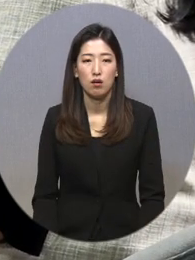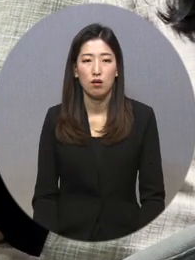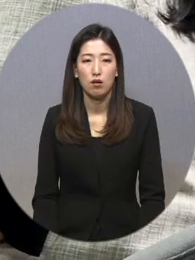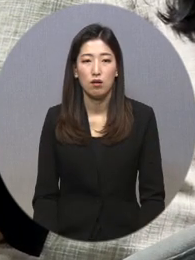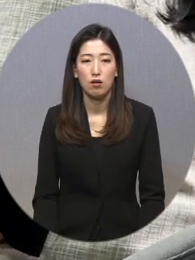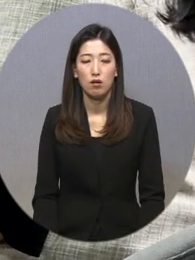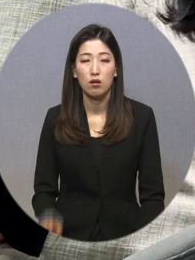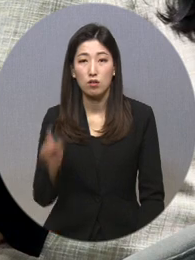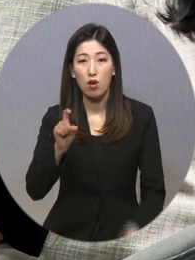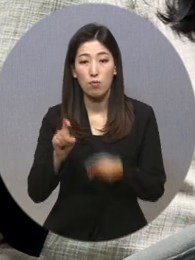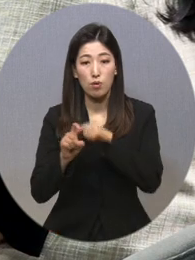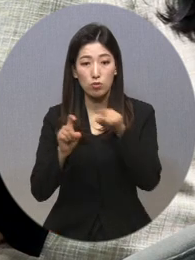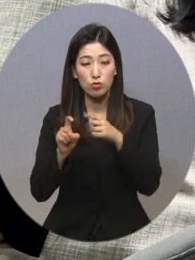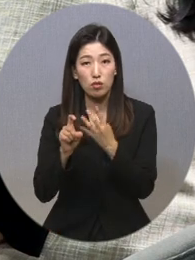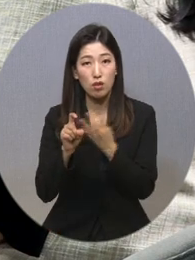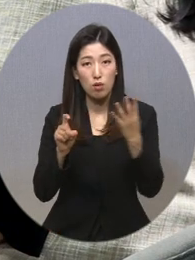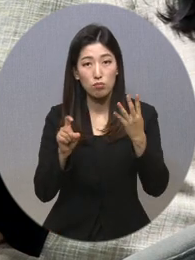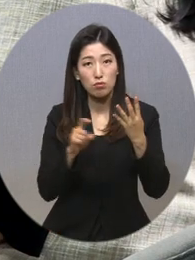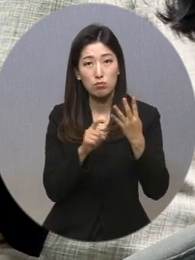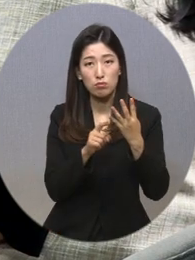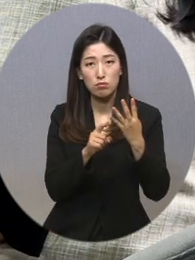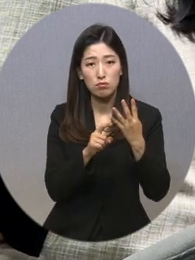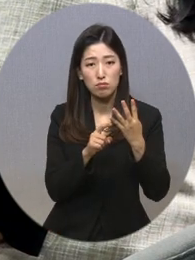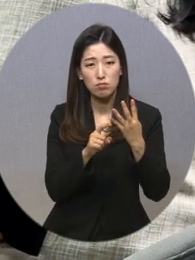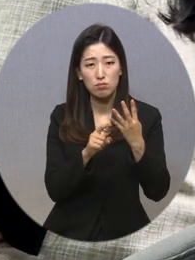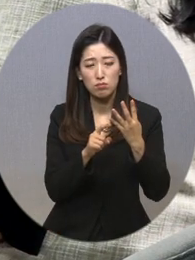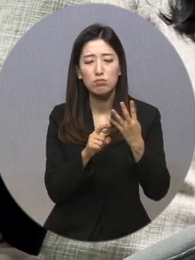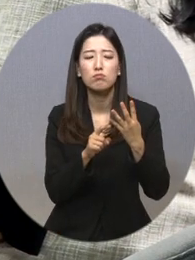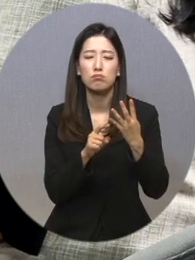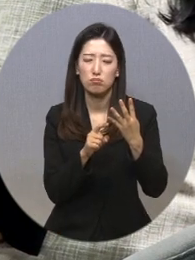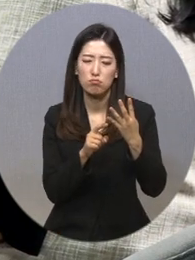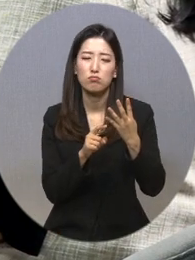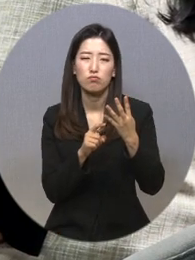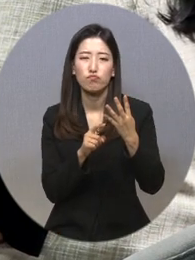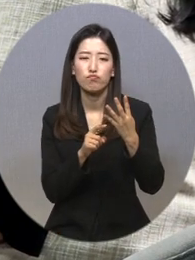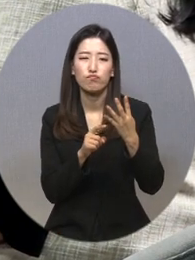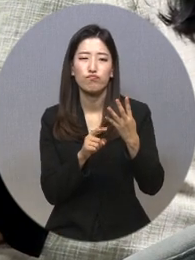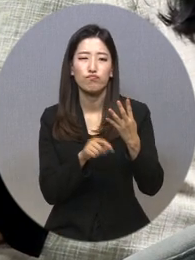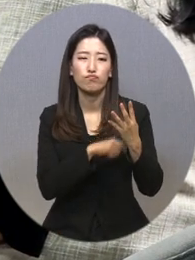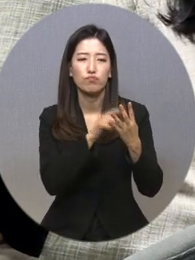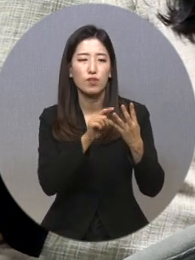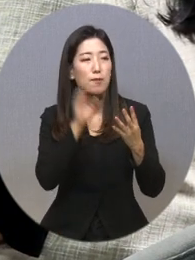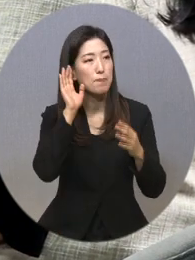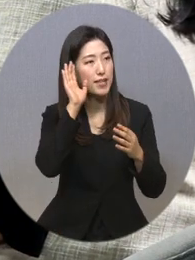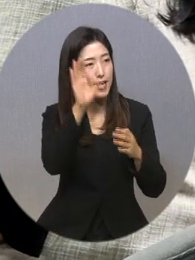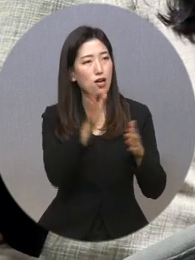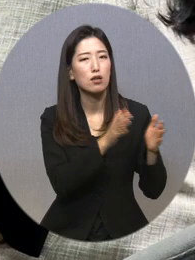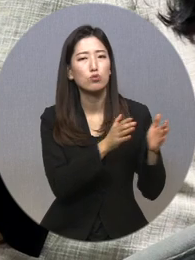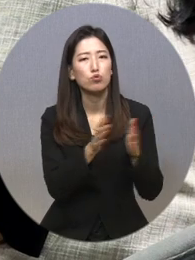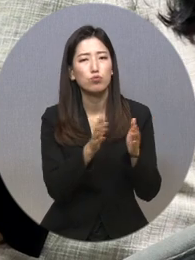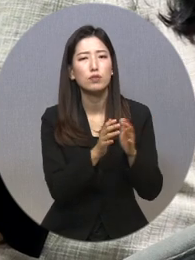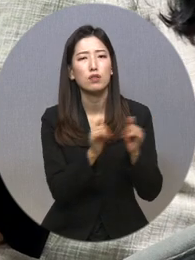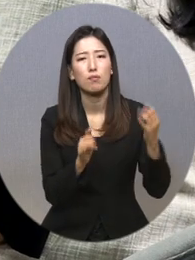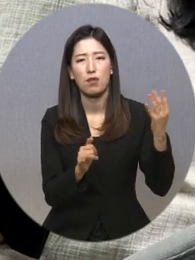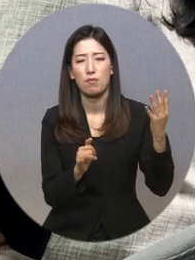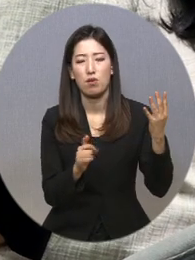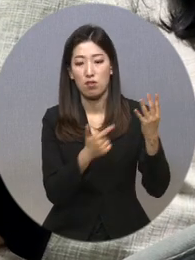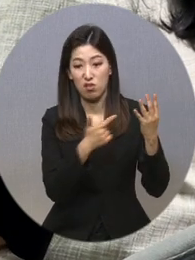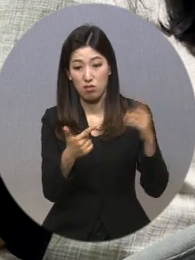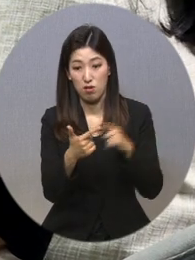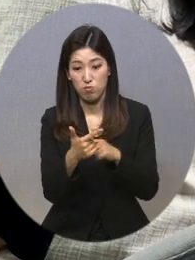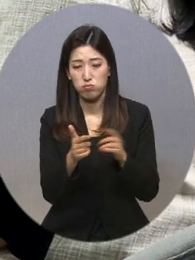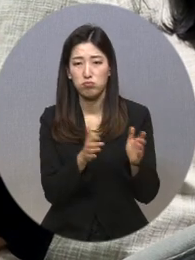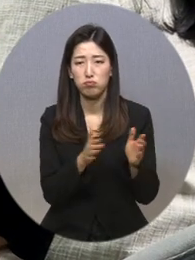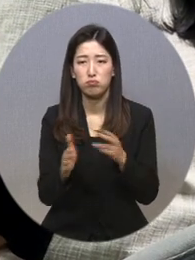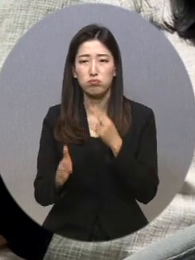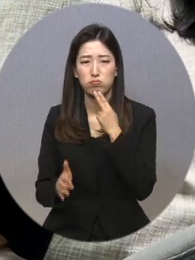10명 중에 4분 정도밖에 당신의 미래에 대해서 준비가 되어 있지 않다고 생각합니다. 네, 맞습니다.